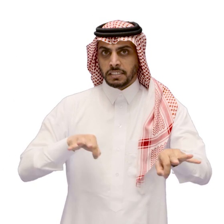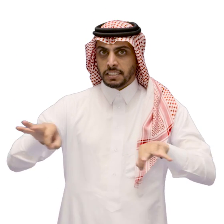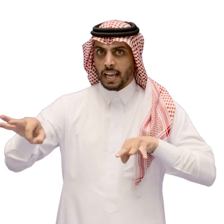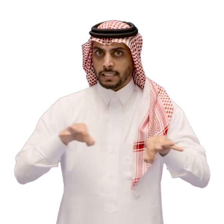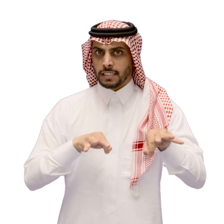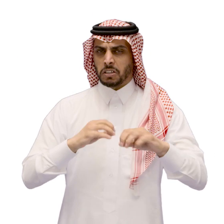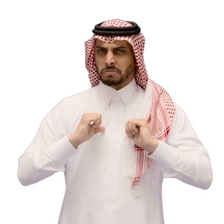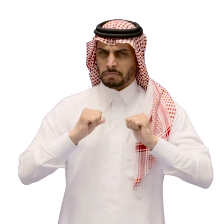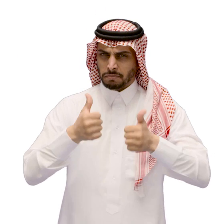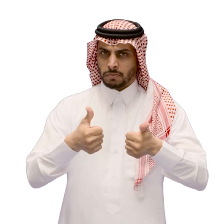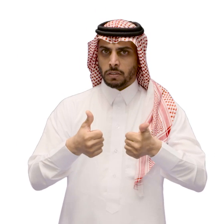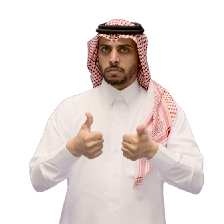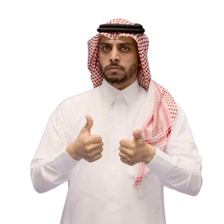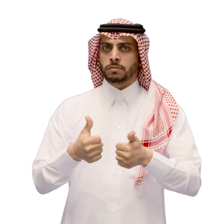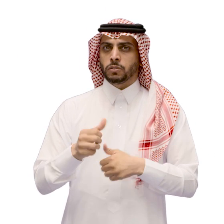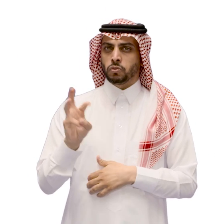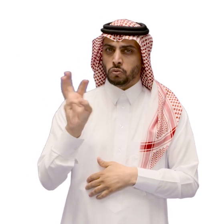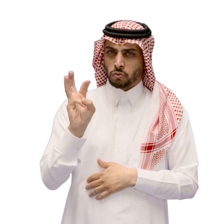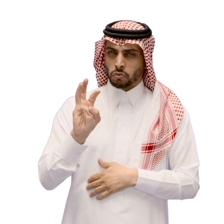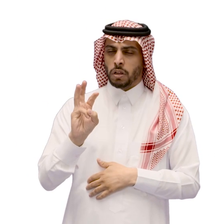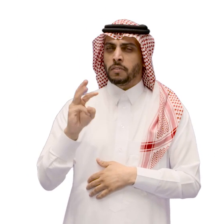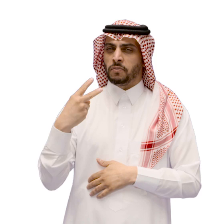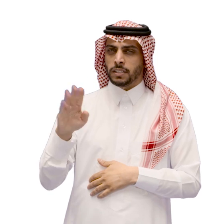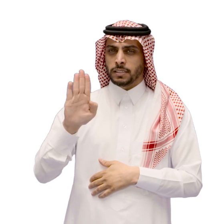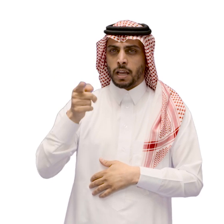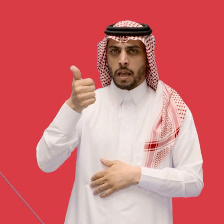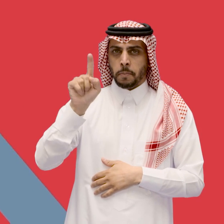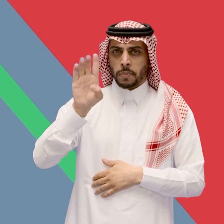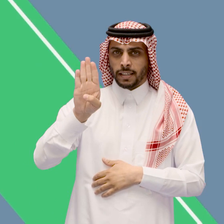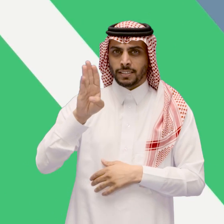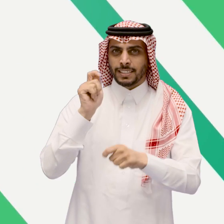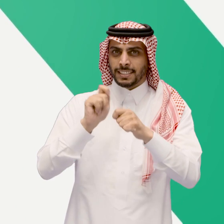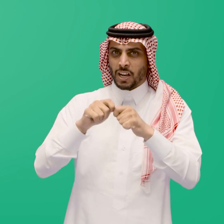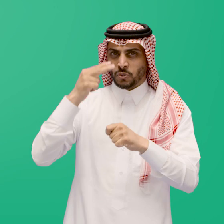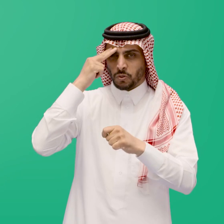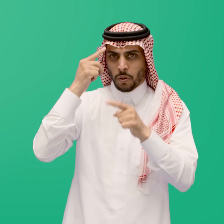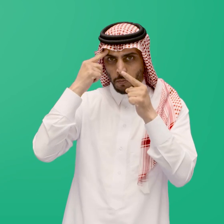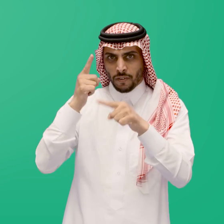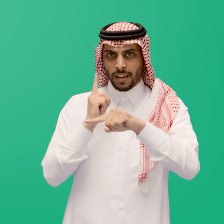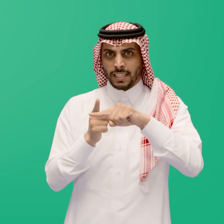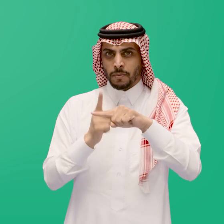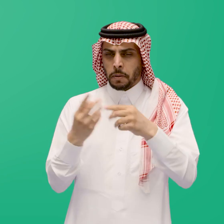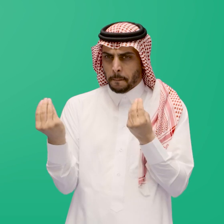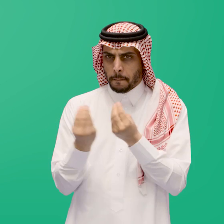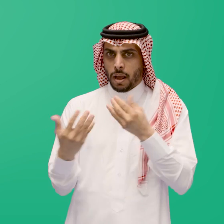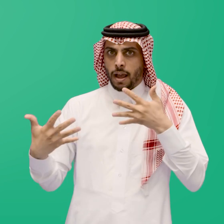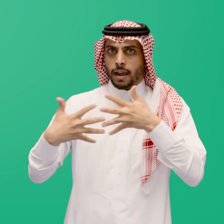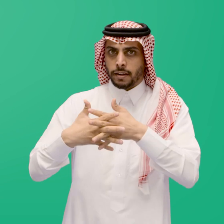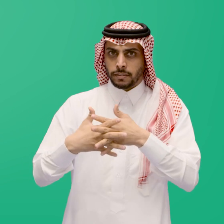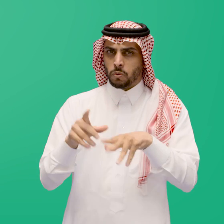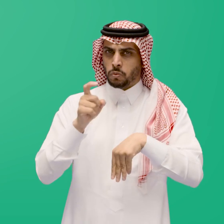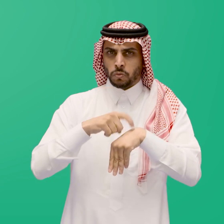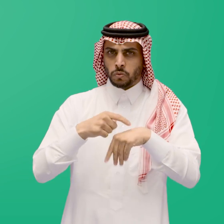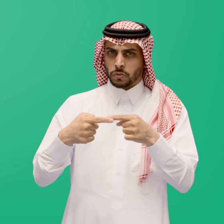هذا النهج بمبادرة من شركة سابك للصناعات الوطنية. الوقت الزمني لهذا المشروع